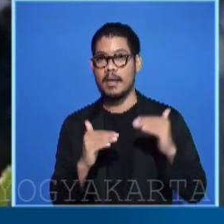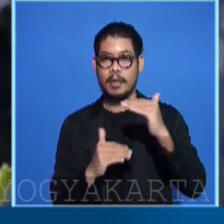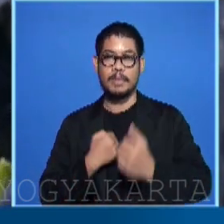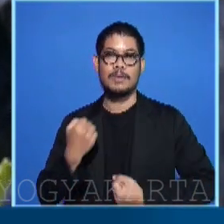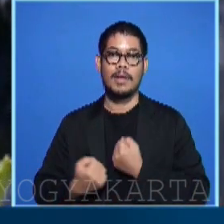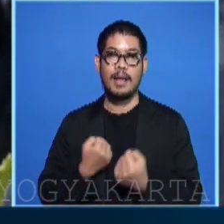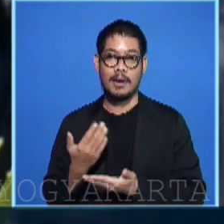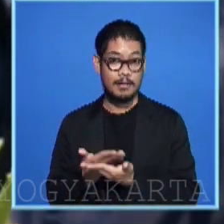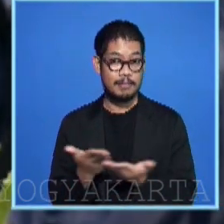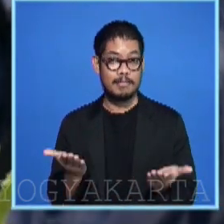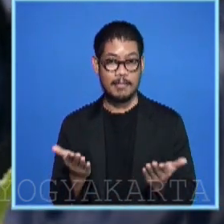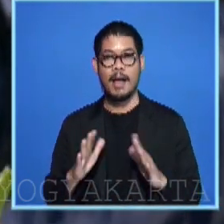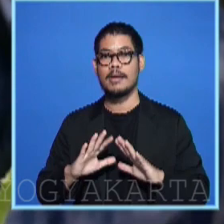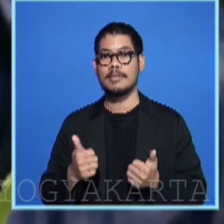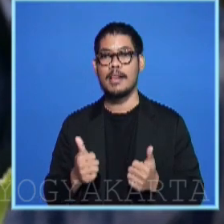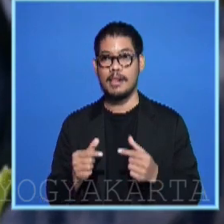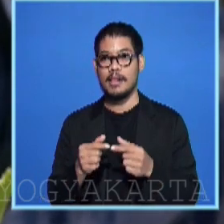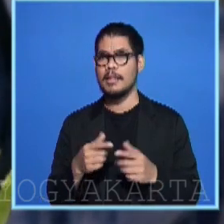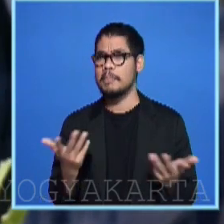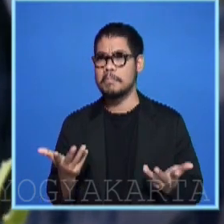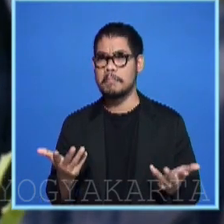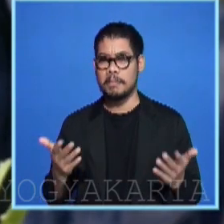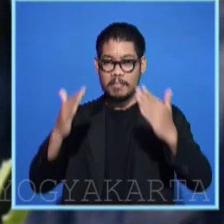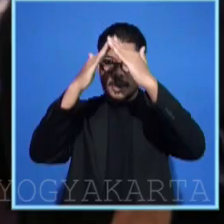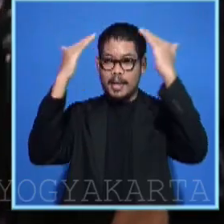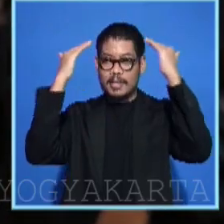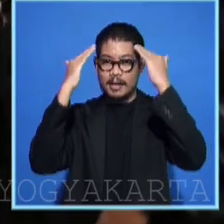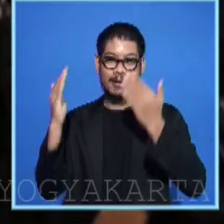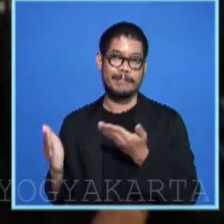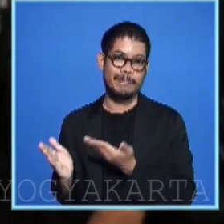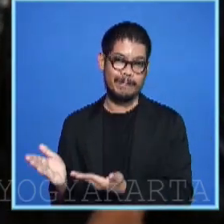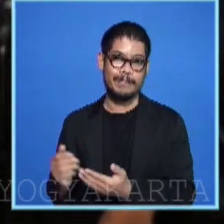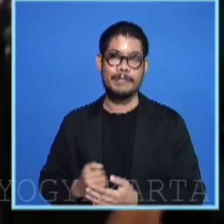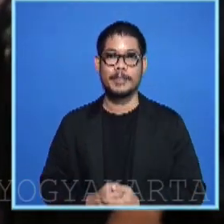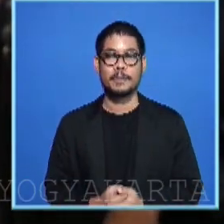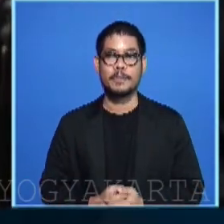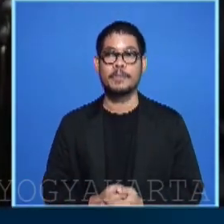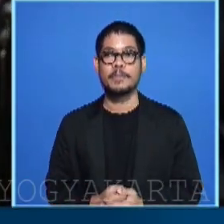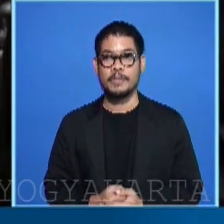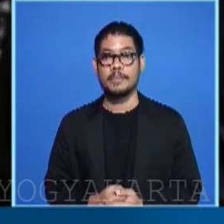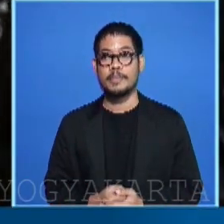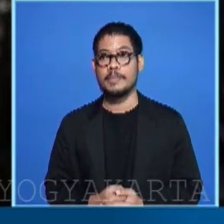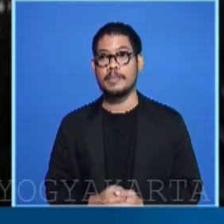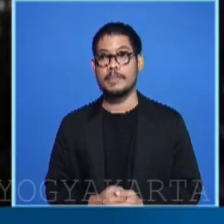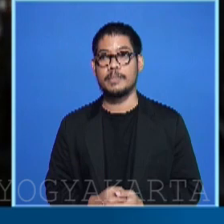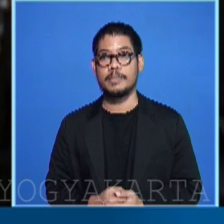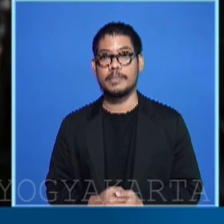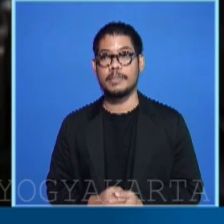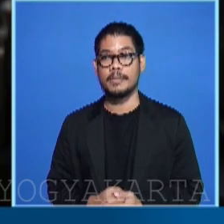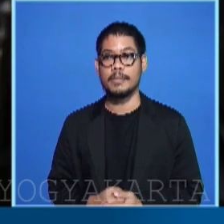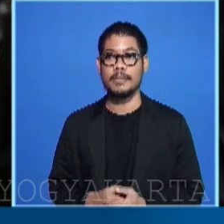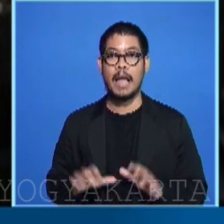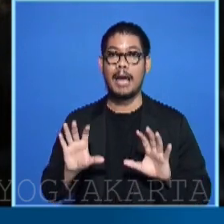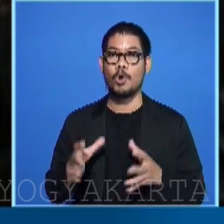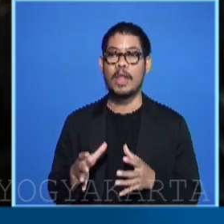pengusaha yang menghasilkan dari pertanian hingga pasca panennya UMKM. Oh, anggota KWT sangat antusias sekali Pak,